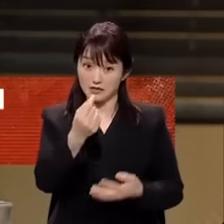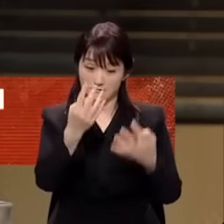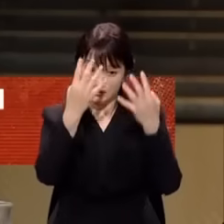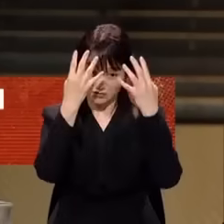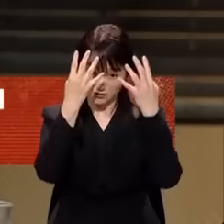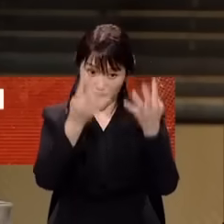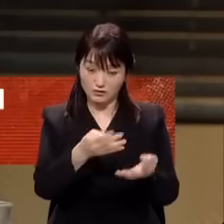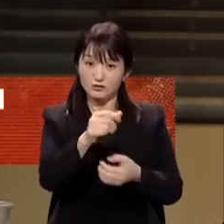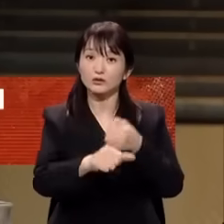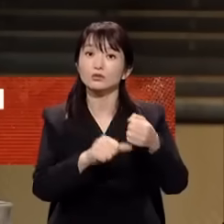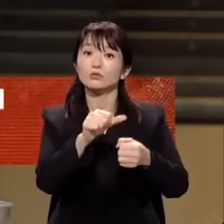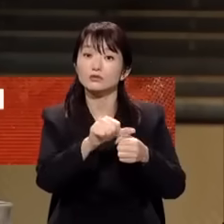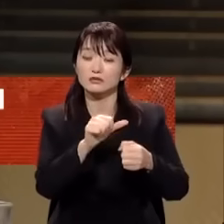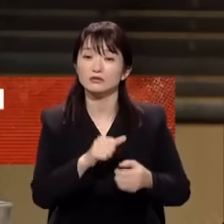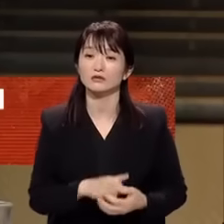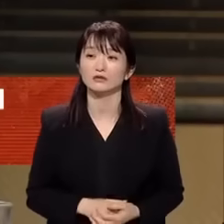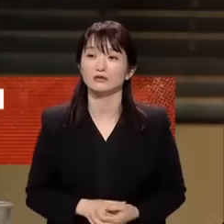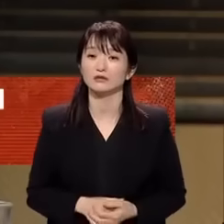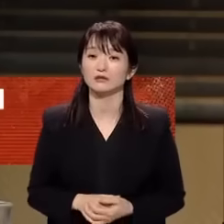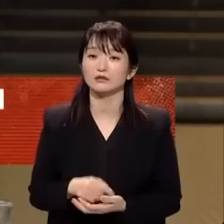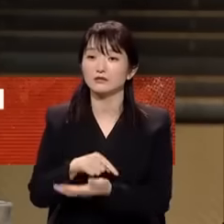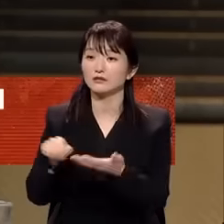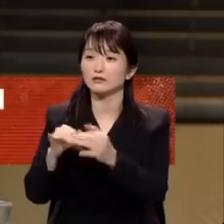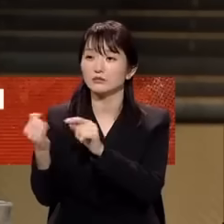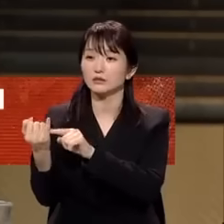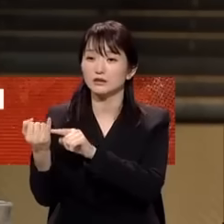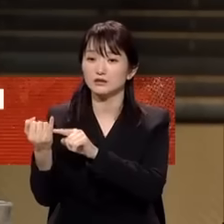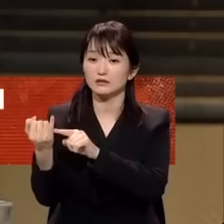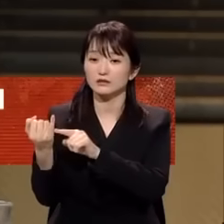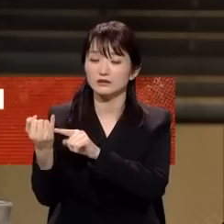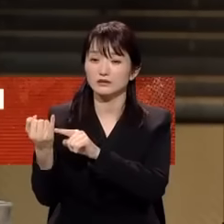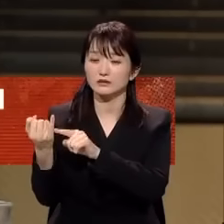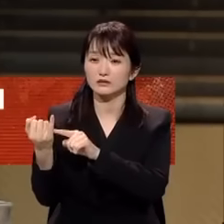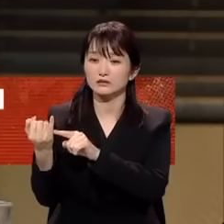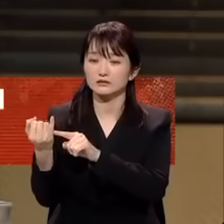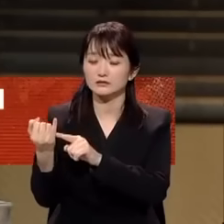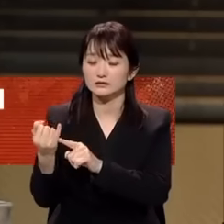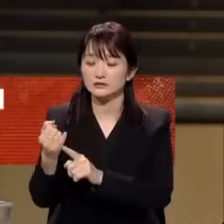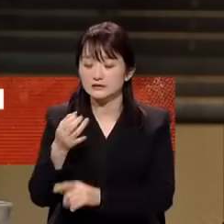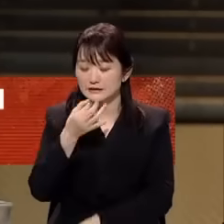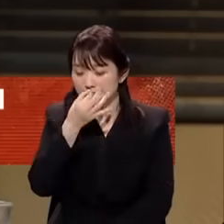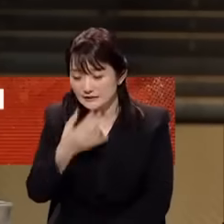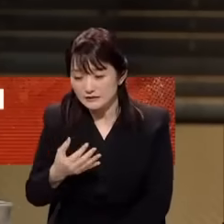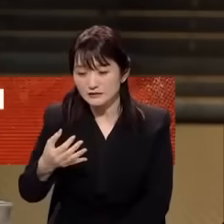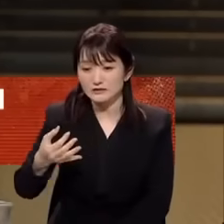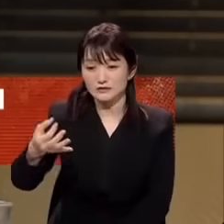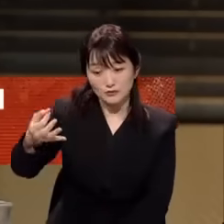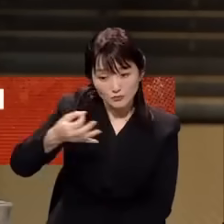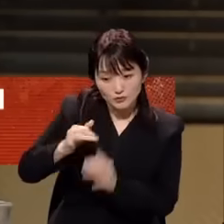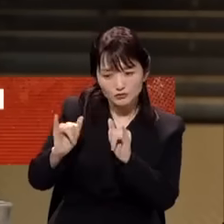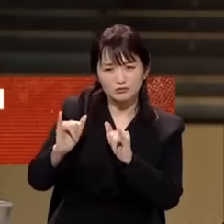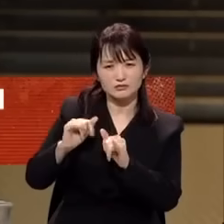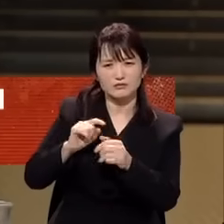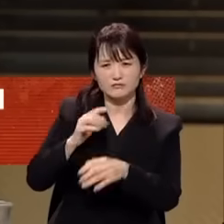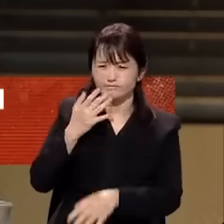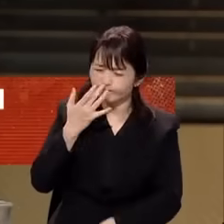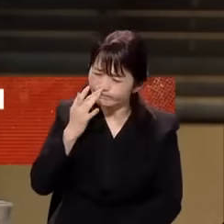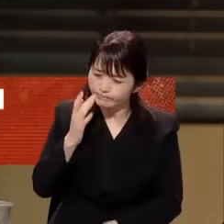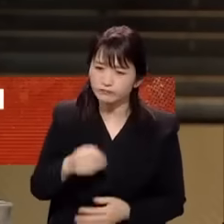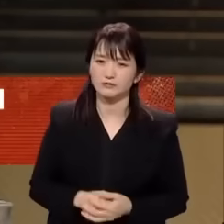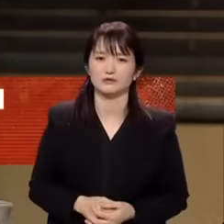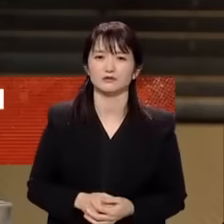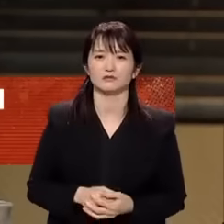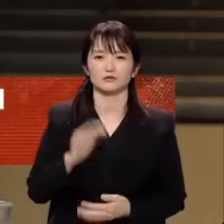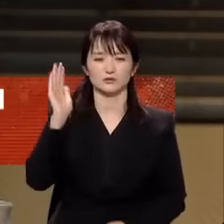대해서 아마 피해자분들 피해자 분이지만 시청자분들 납득하기 참 어려우실 겁니다 그니까 저도 그러다 보니까 요즘에 자꾸 촉법 소년의